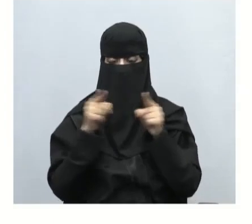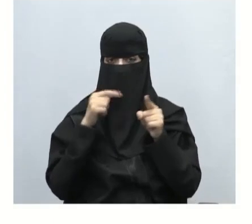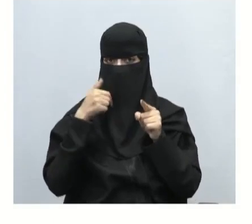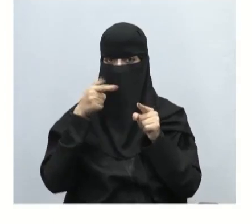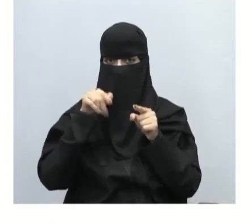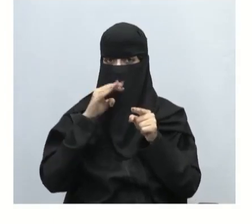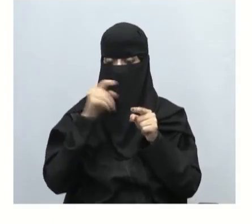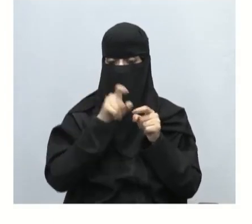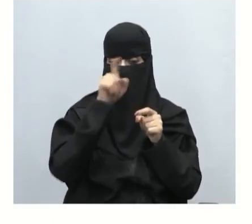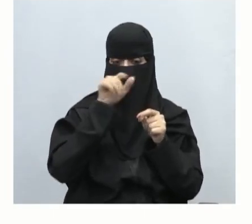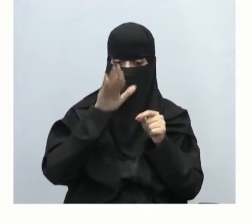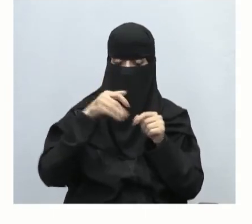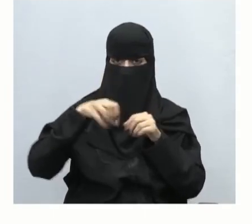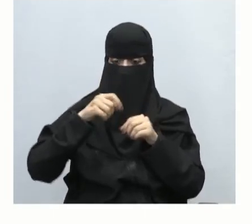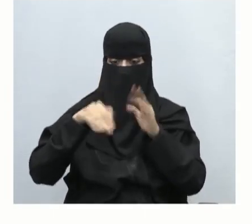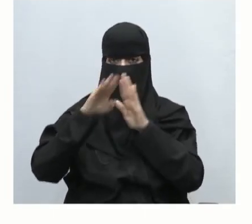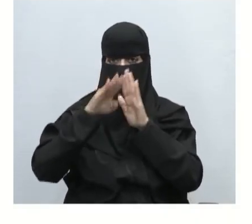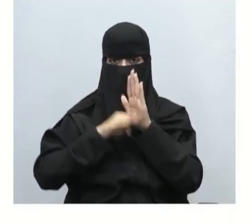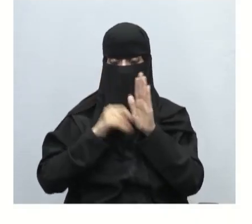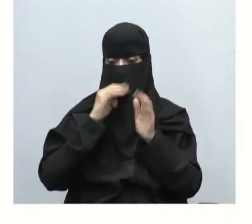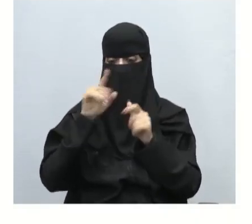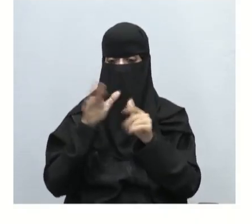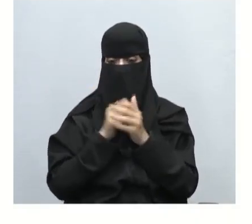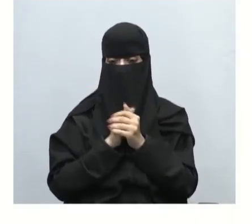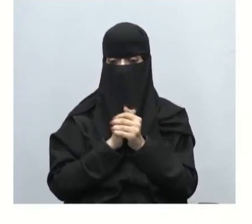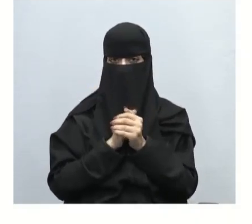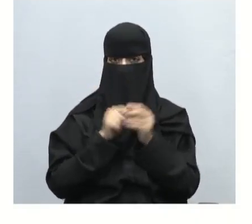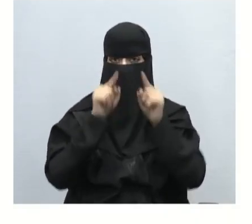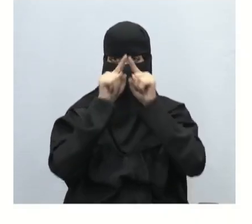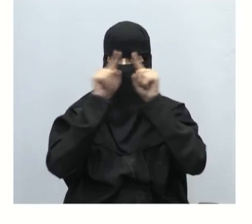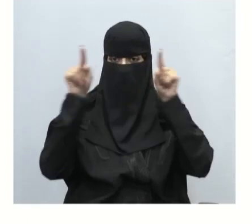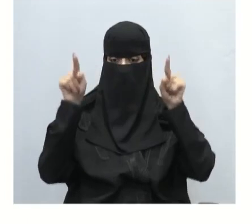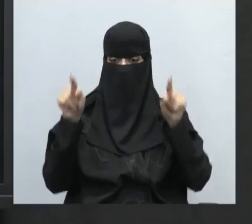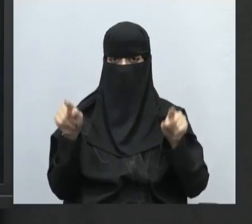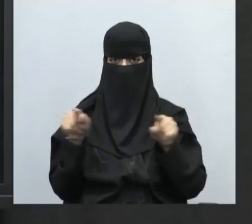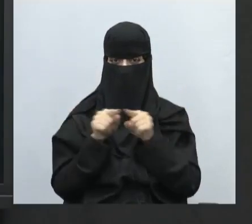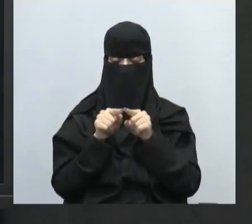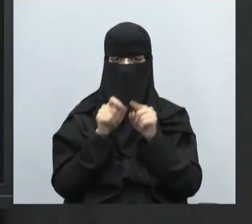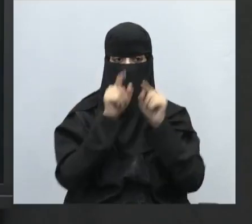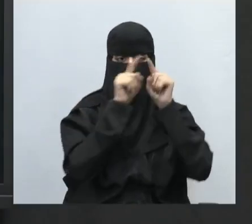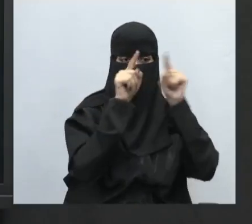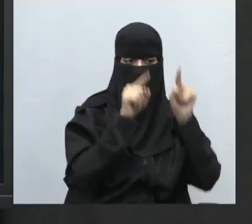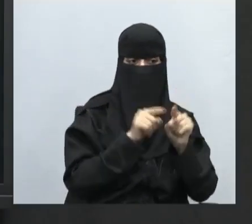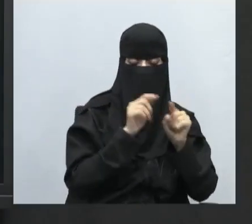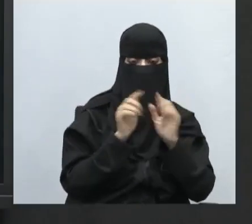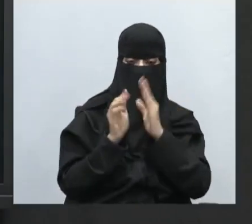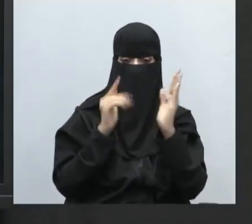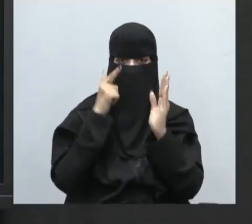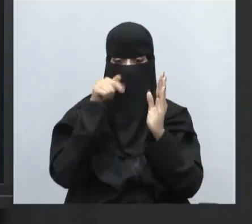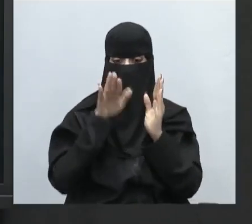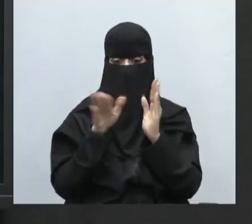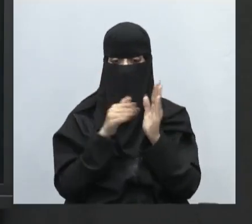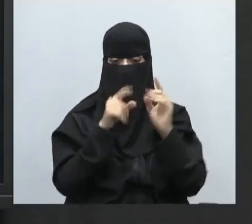اجب عن السؤال الاتي موضحا خطوات الحل السؤال 10ش رسم مستطيل ومربع في المستوى الاحداثي كما هو